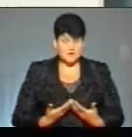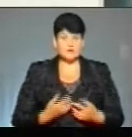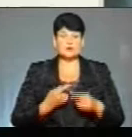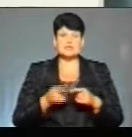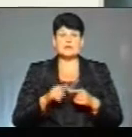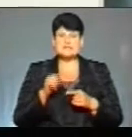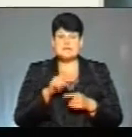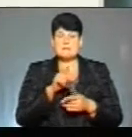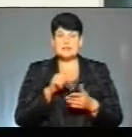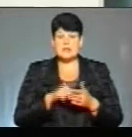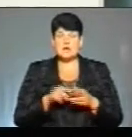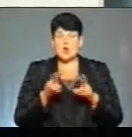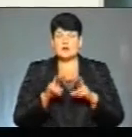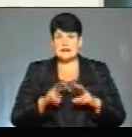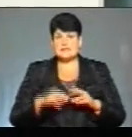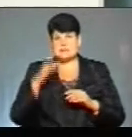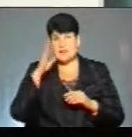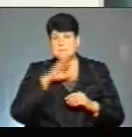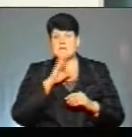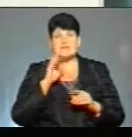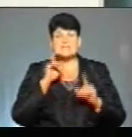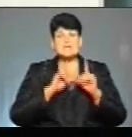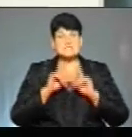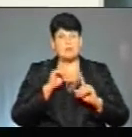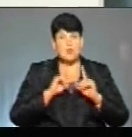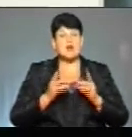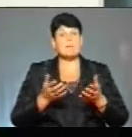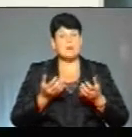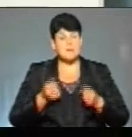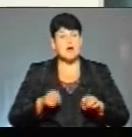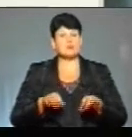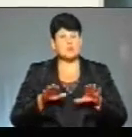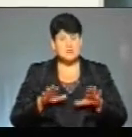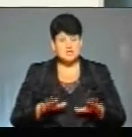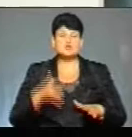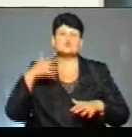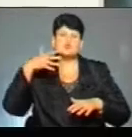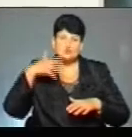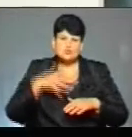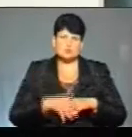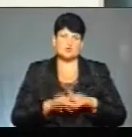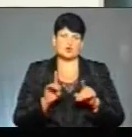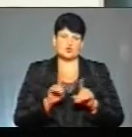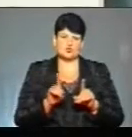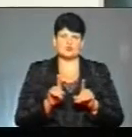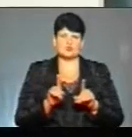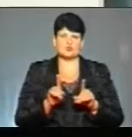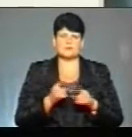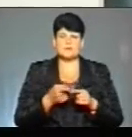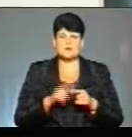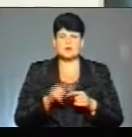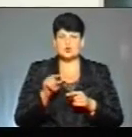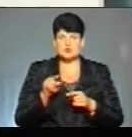це питання розглядається на батьківських зборах, приймають таке рішення, зрозуміло, що цьому так само ніхто